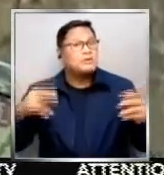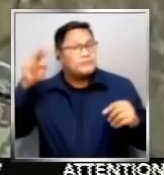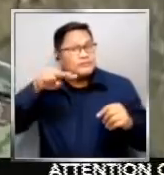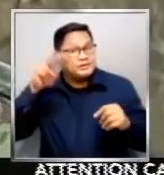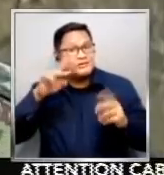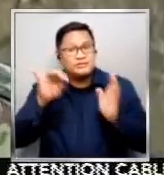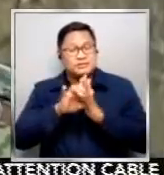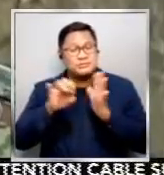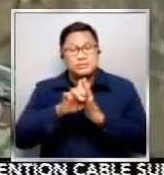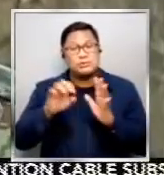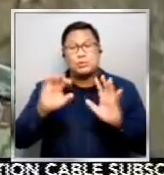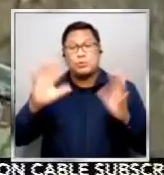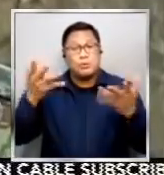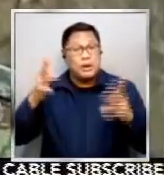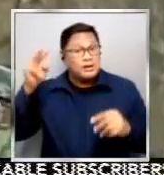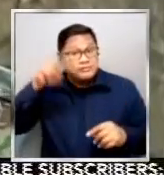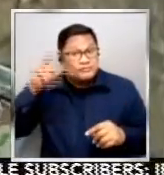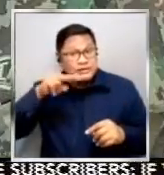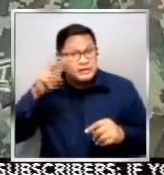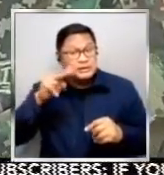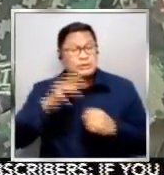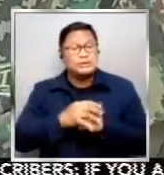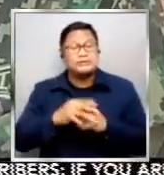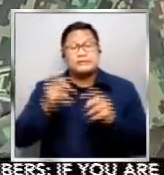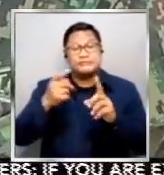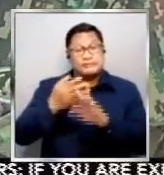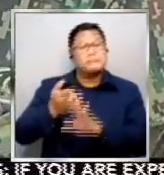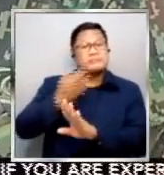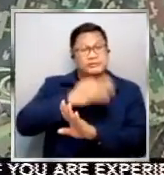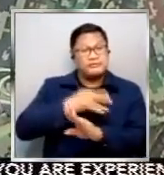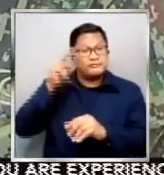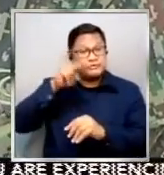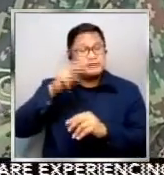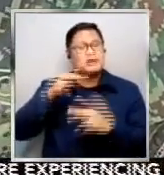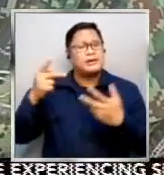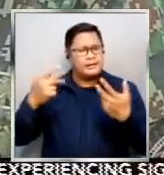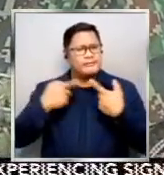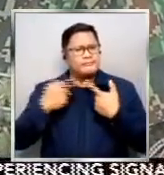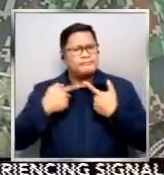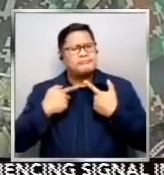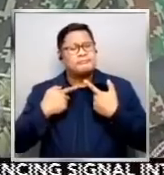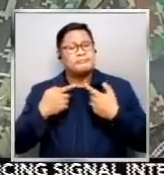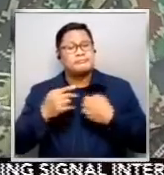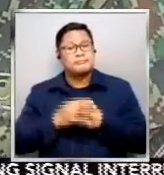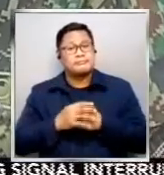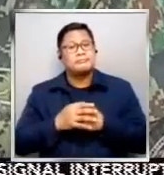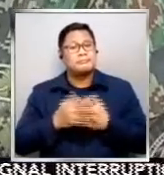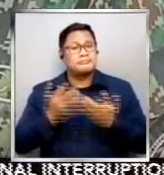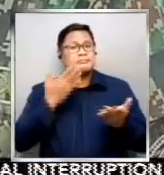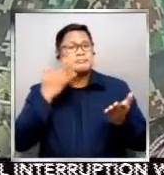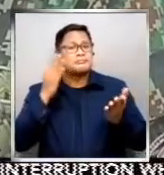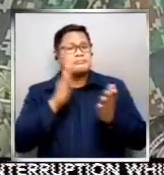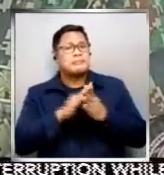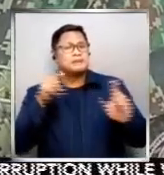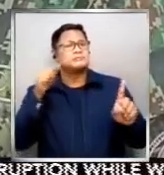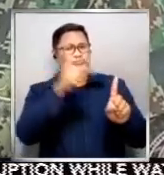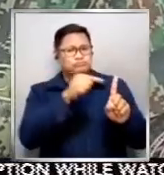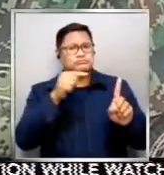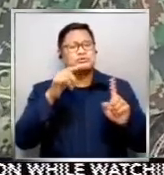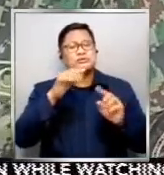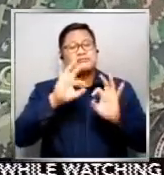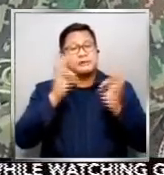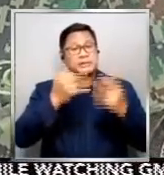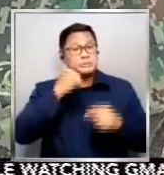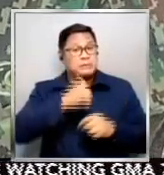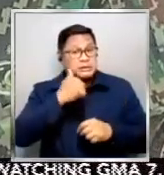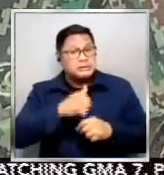panibagong video aside from sa naunang video, gagawa po siya ng masama laban sa pamilya niya. At ikakalat